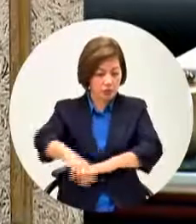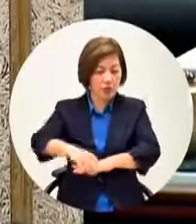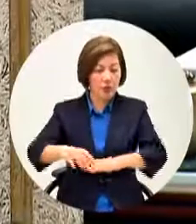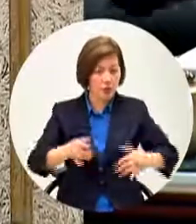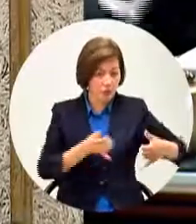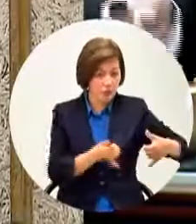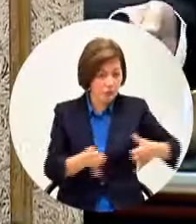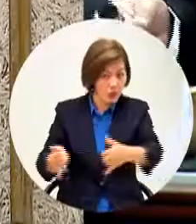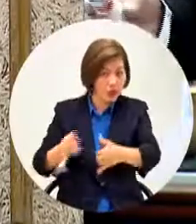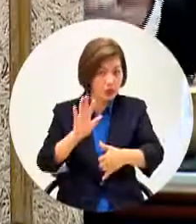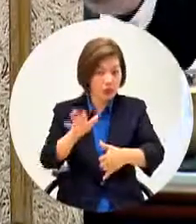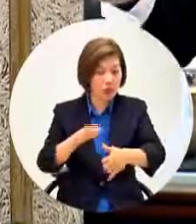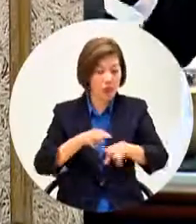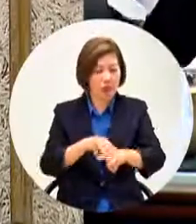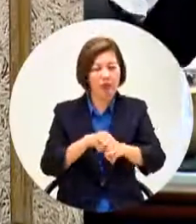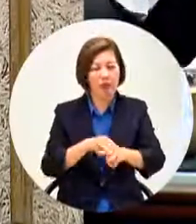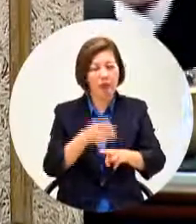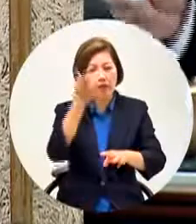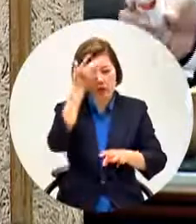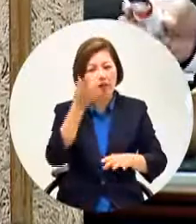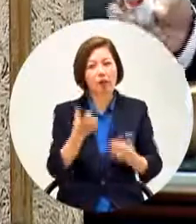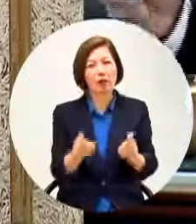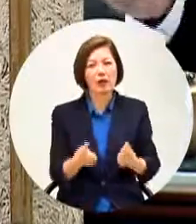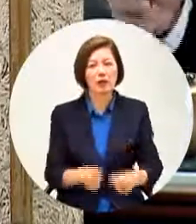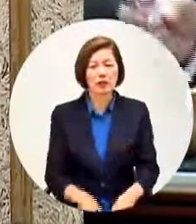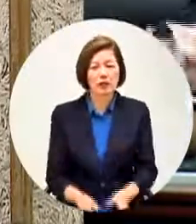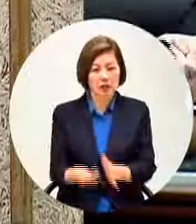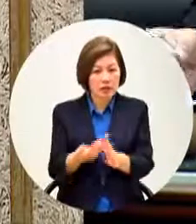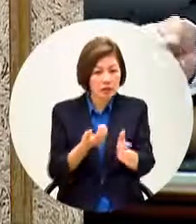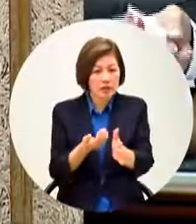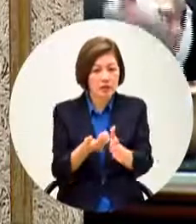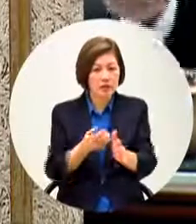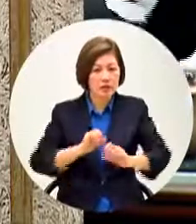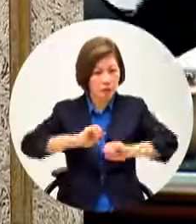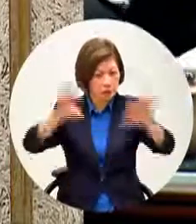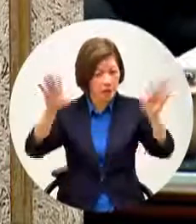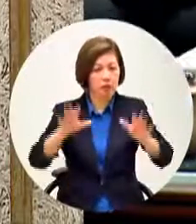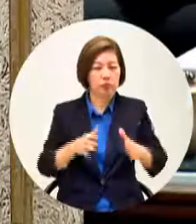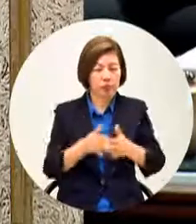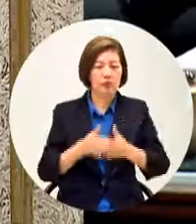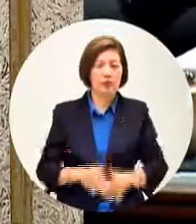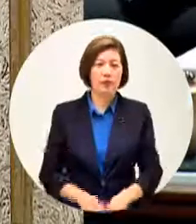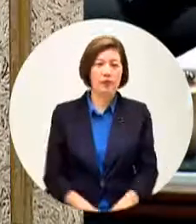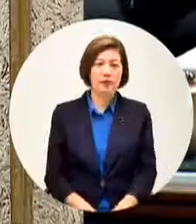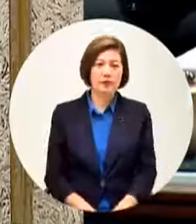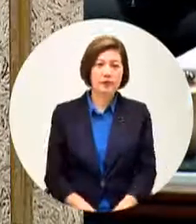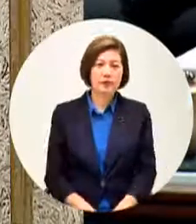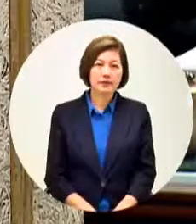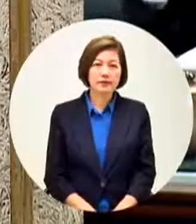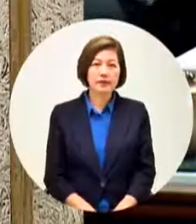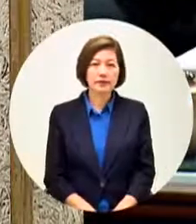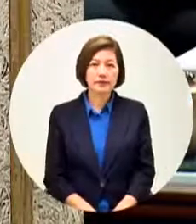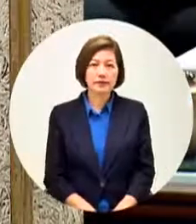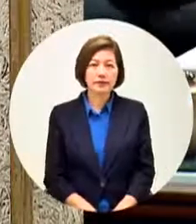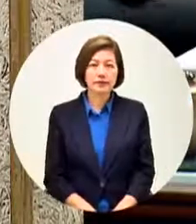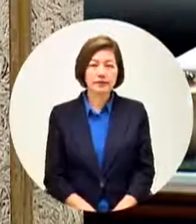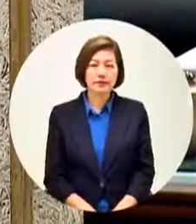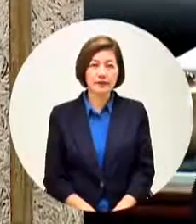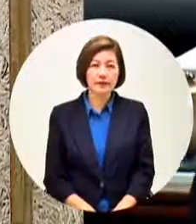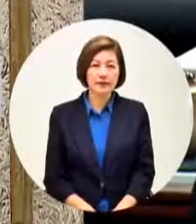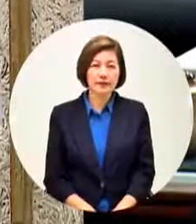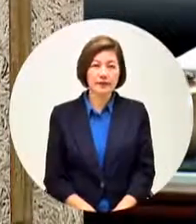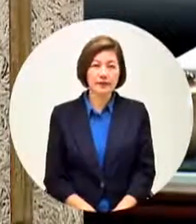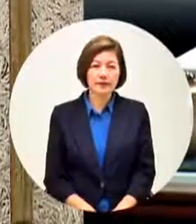啊，伊出去伊嘛是袂通啊，啊，所以是毋是提早甲互用路人知影？ 好。 哦，按迄个局长请坐